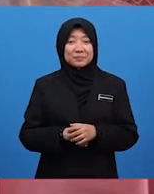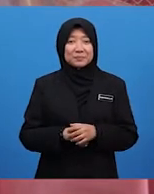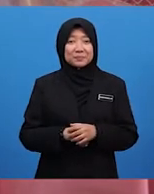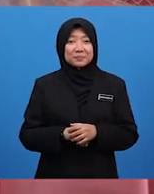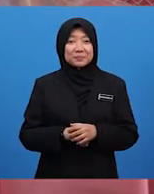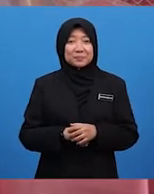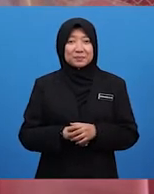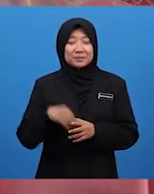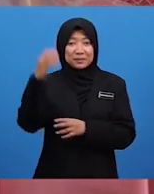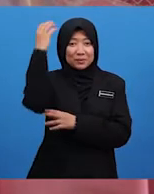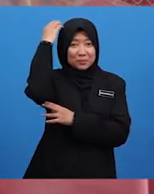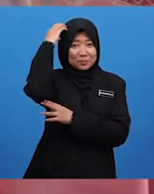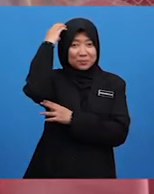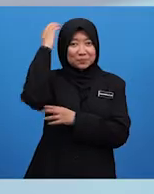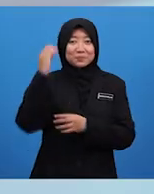Shah Alam, Selangor.